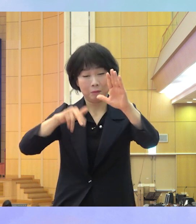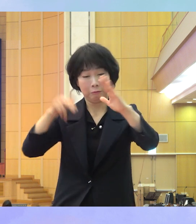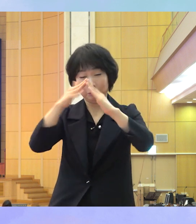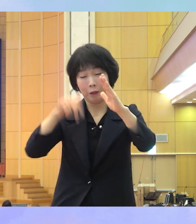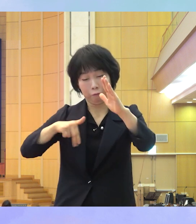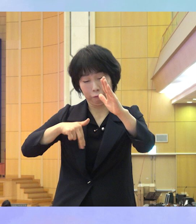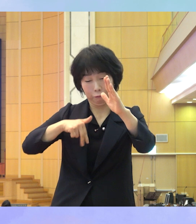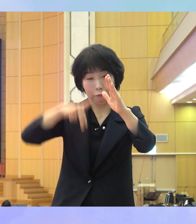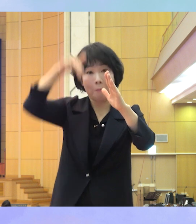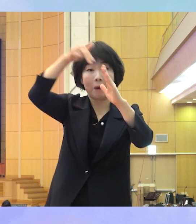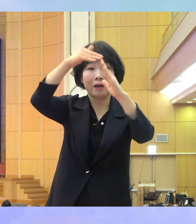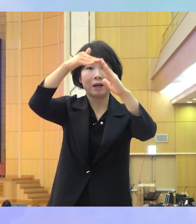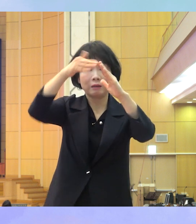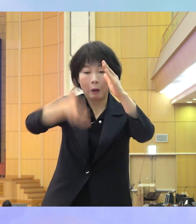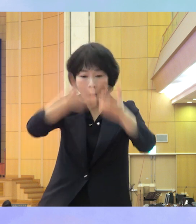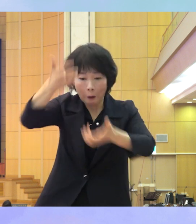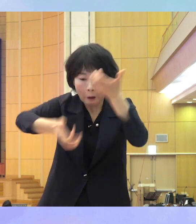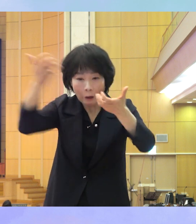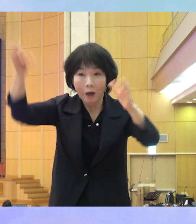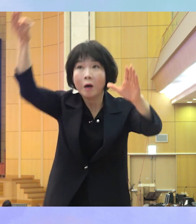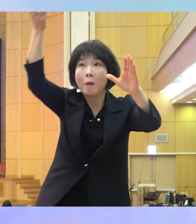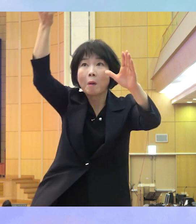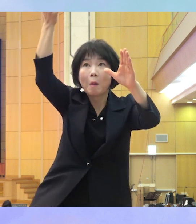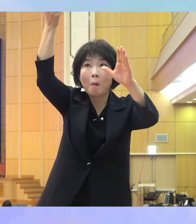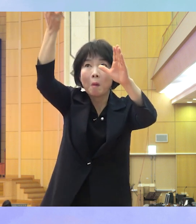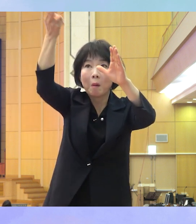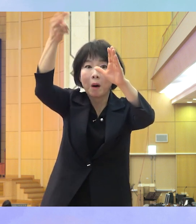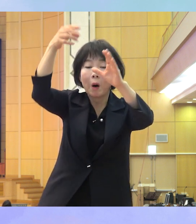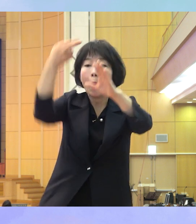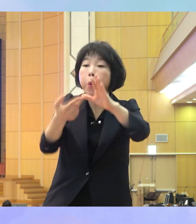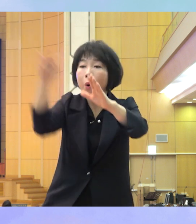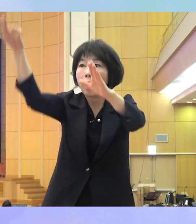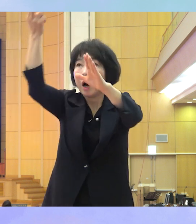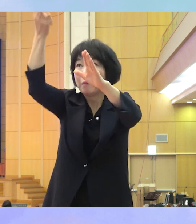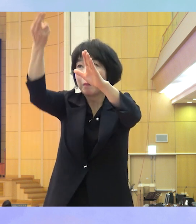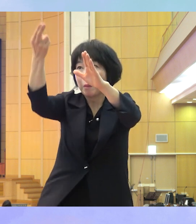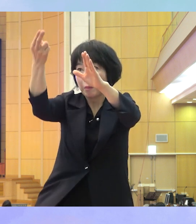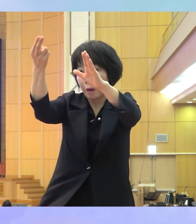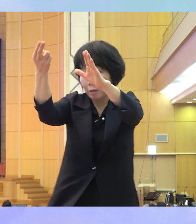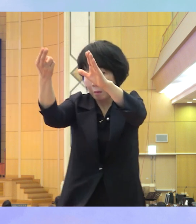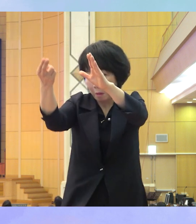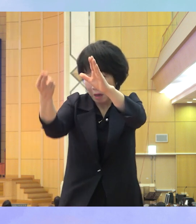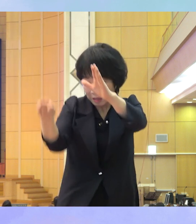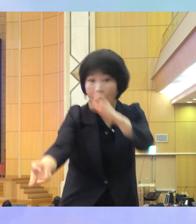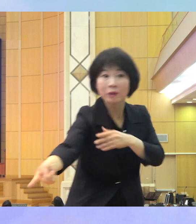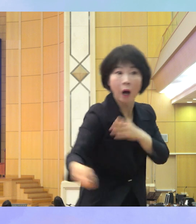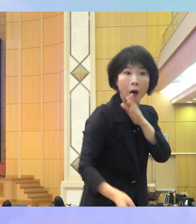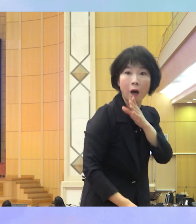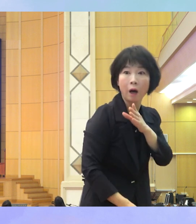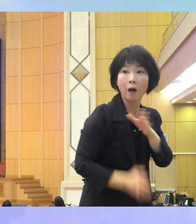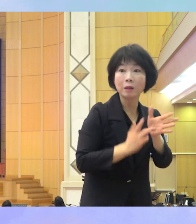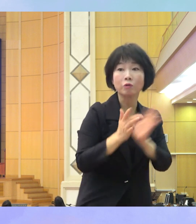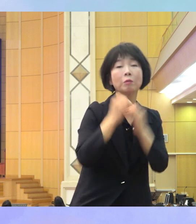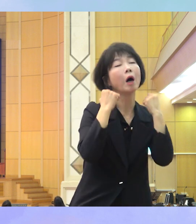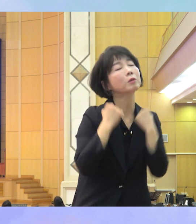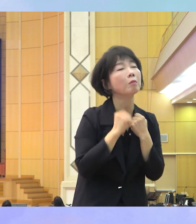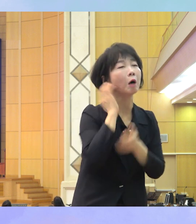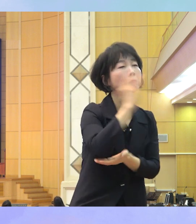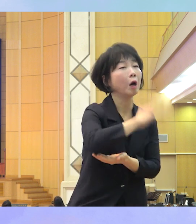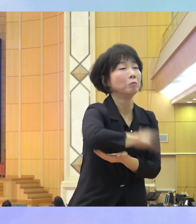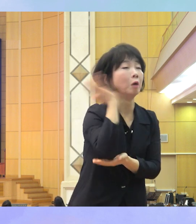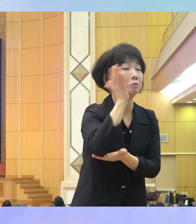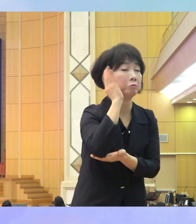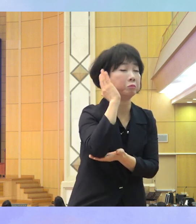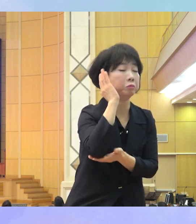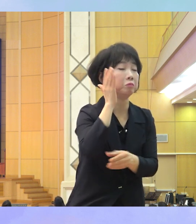함부로 지붕을 뜯어버리고 그리고 구멍을 내고 그냥 그 사람 누워있는 침대를 그냥 줄로 달아서